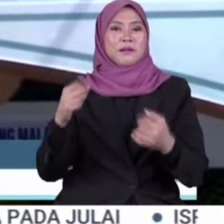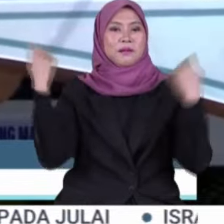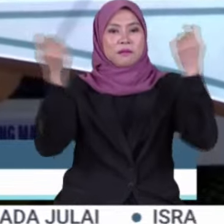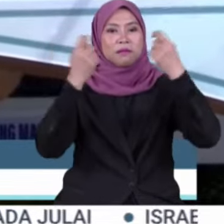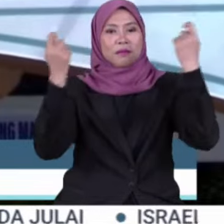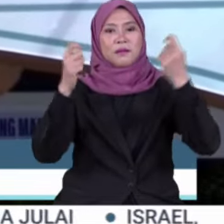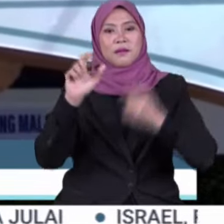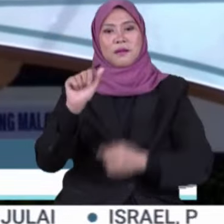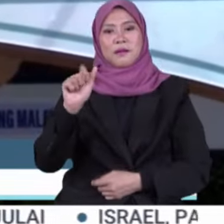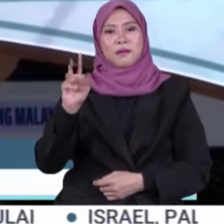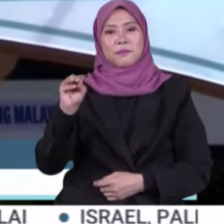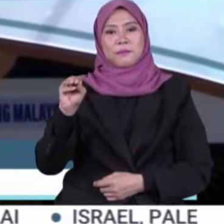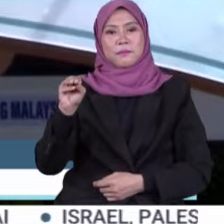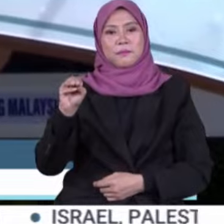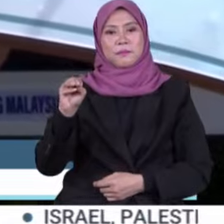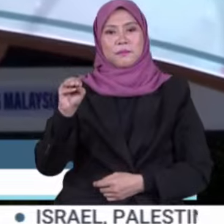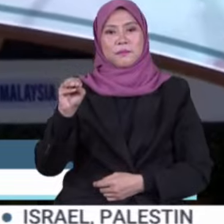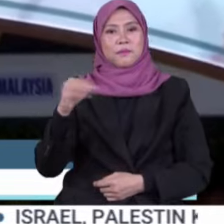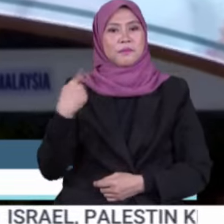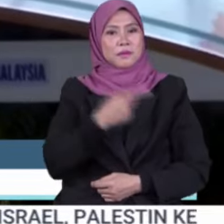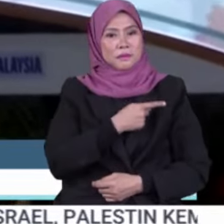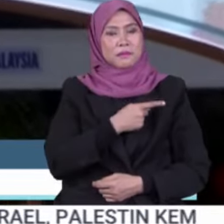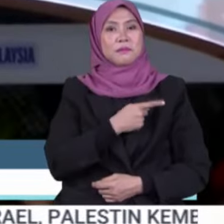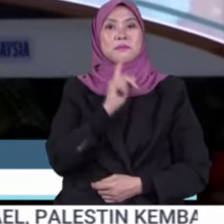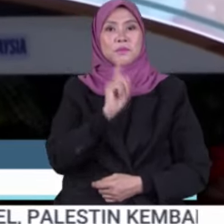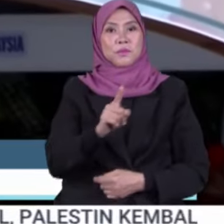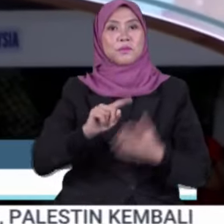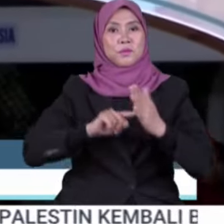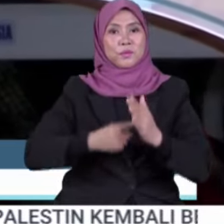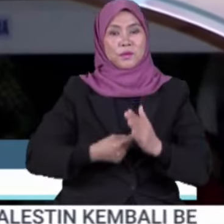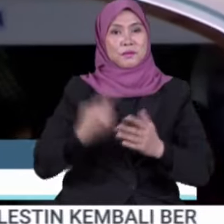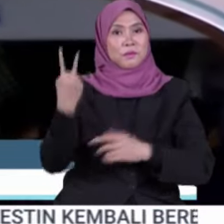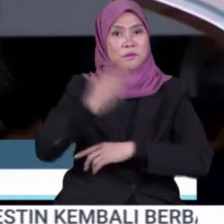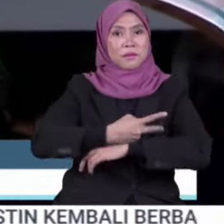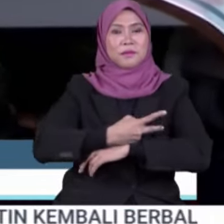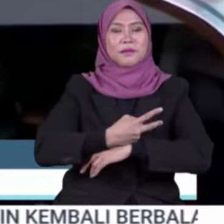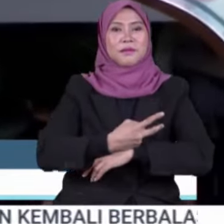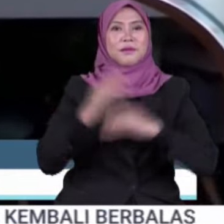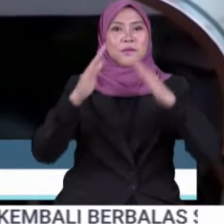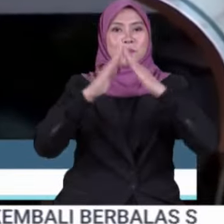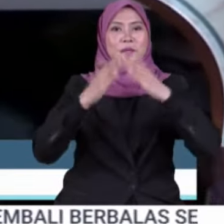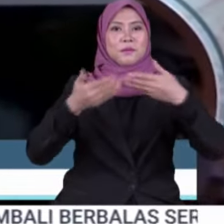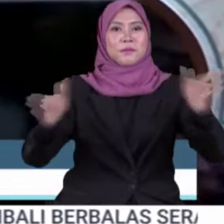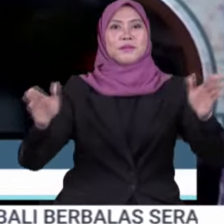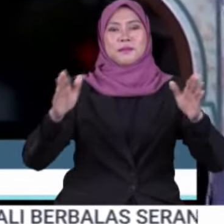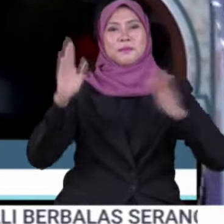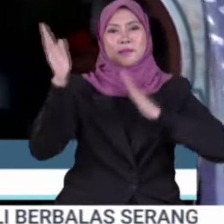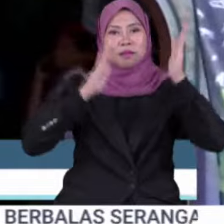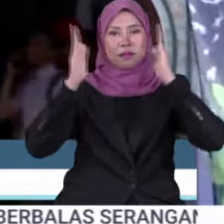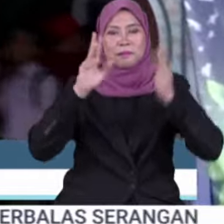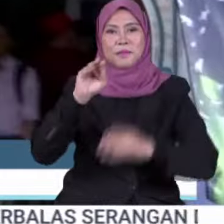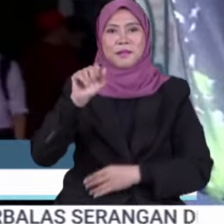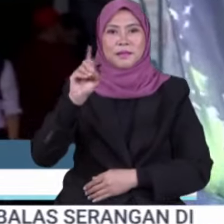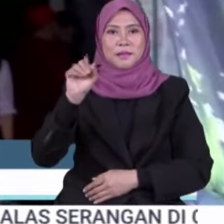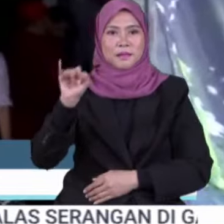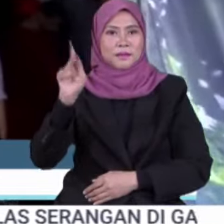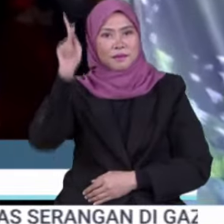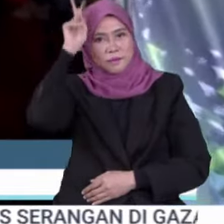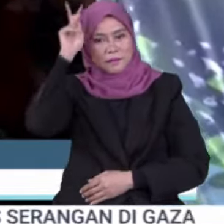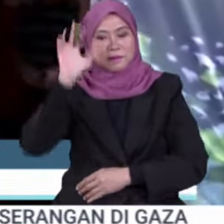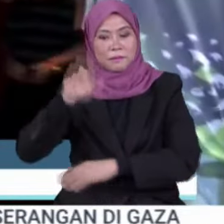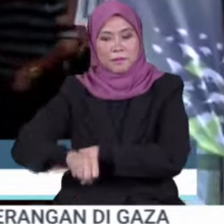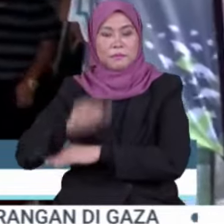yang diadakan selama dua hari bermula hari ini dan persiapan sepenuh Rumah Terbuka Malaysia Madani Negeri Kelantan pada malam esok.